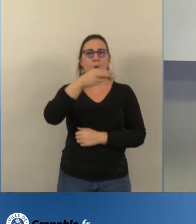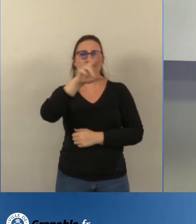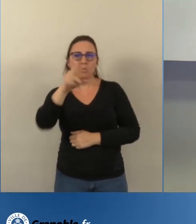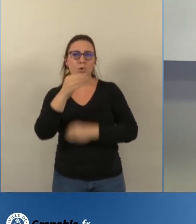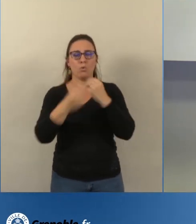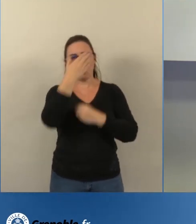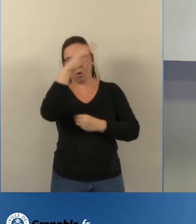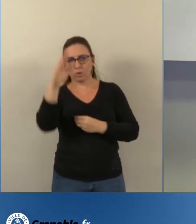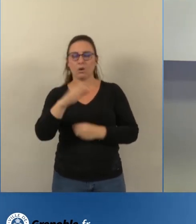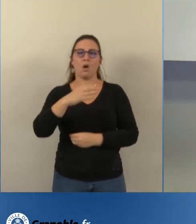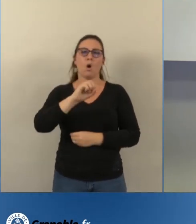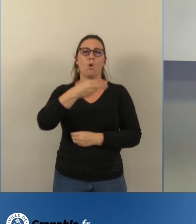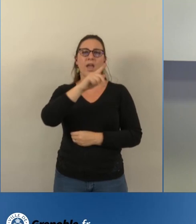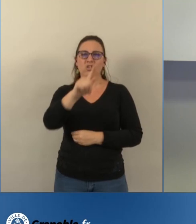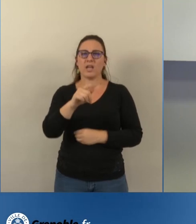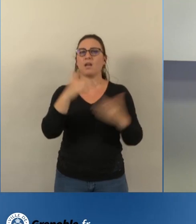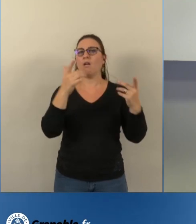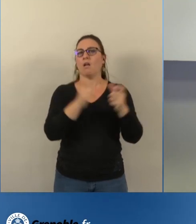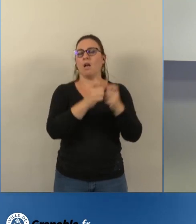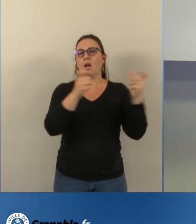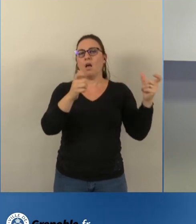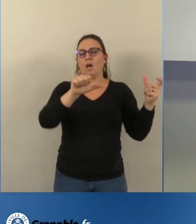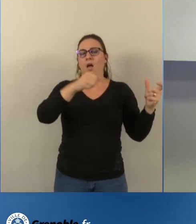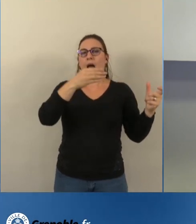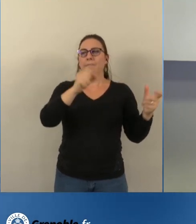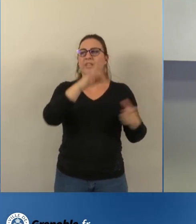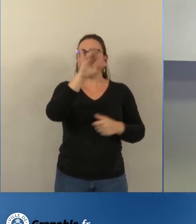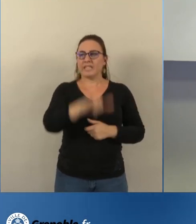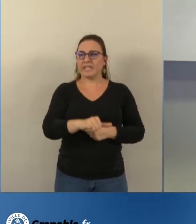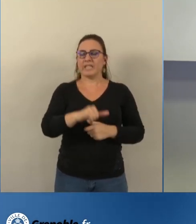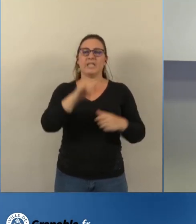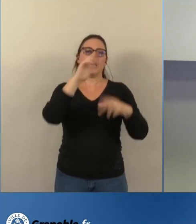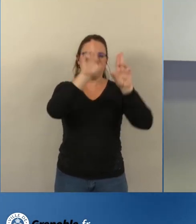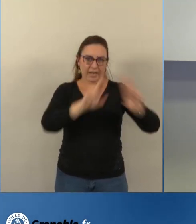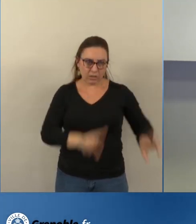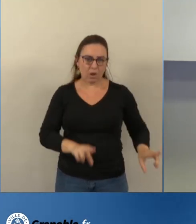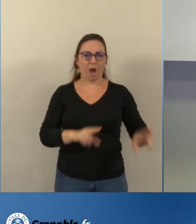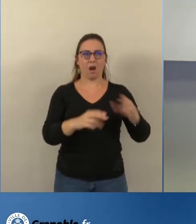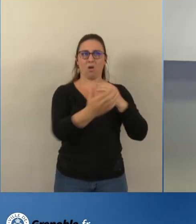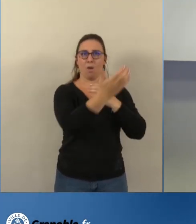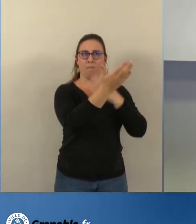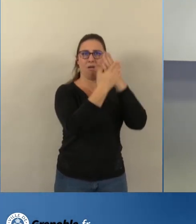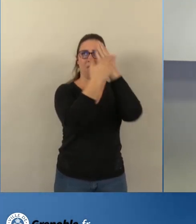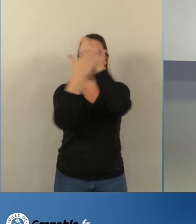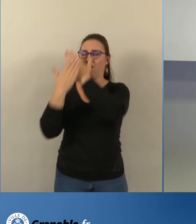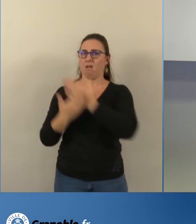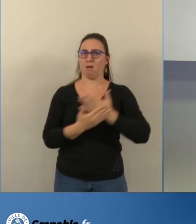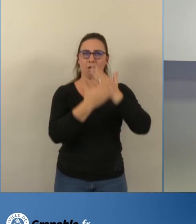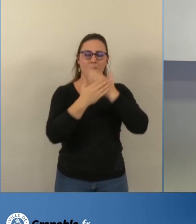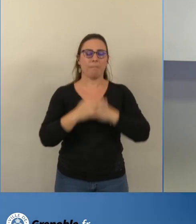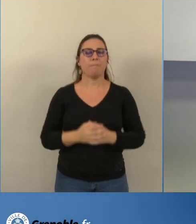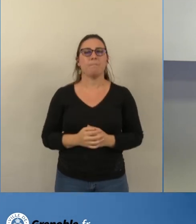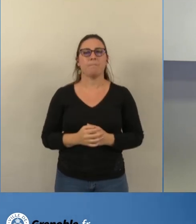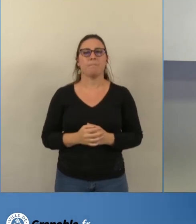comme Amnesty International le journal suisse Le Temps rapproché ce qui se passe ici